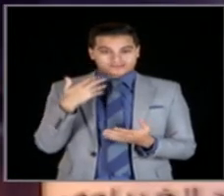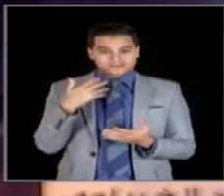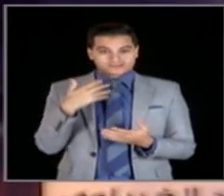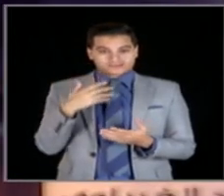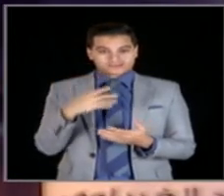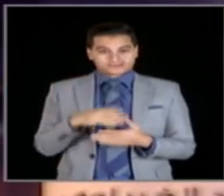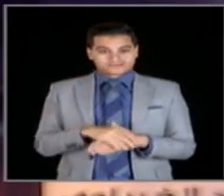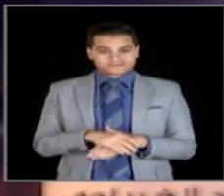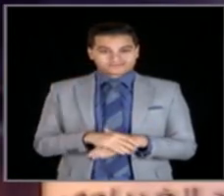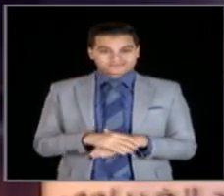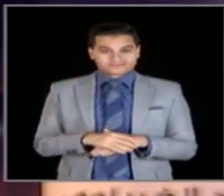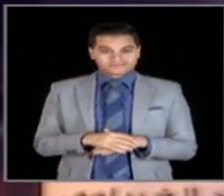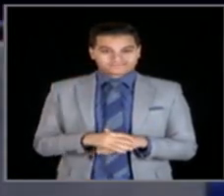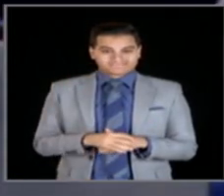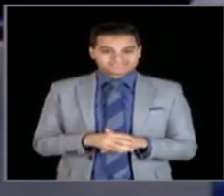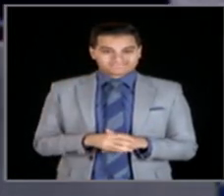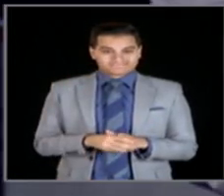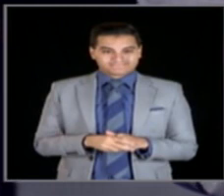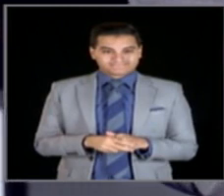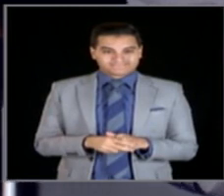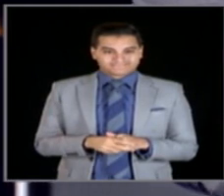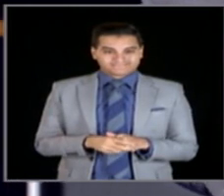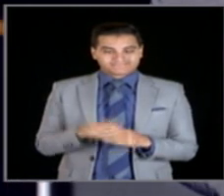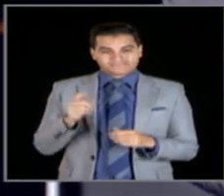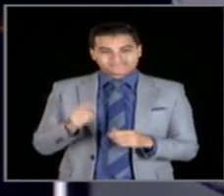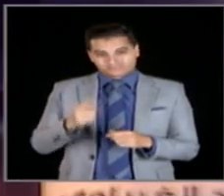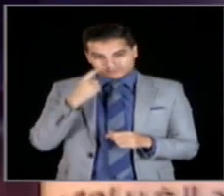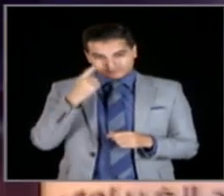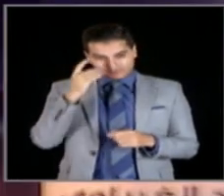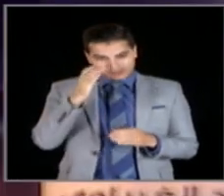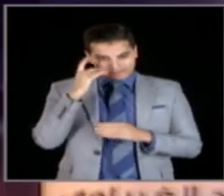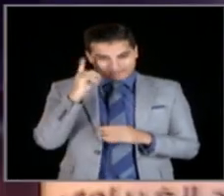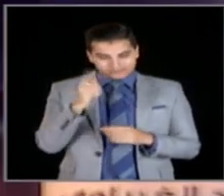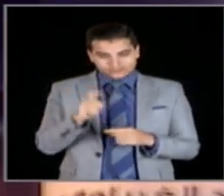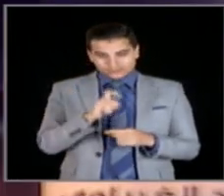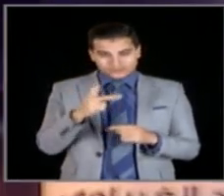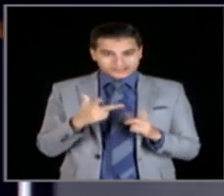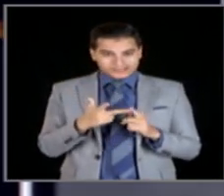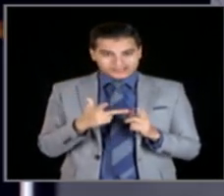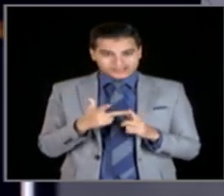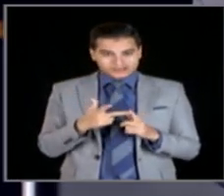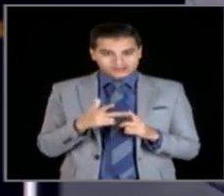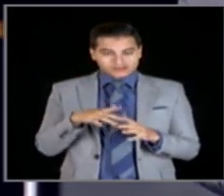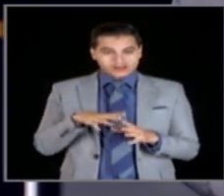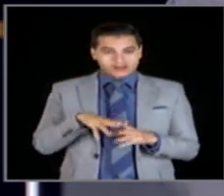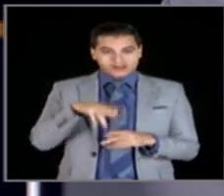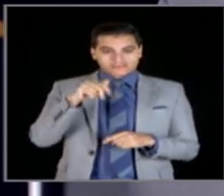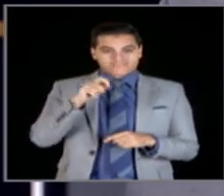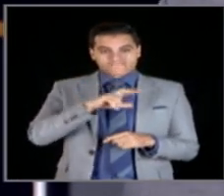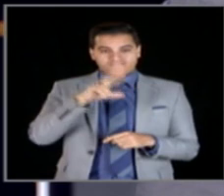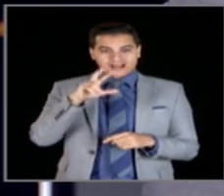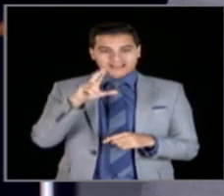بلوك. طيب تعال نشوف الأسئلة اللي ما جاوبتش. السؤال الثالث، تقع هضبة